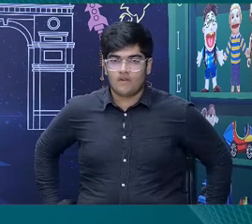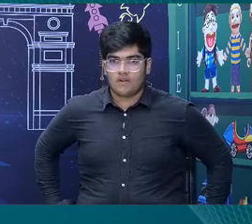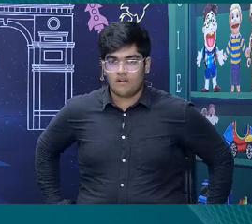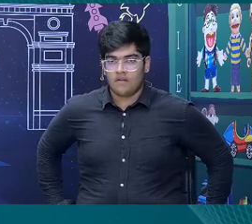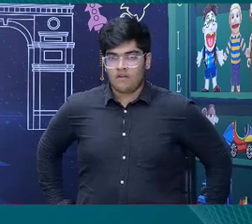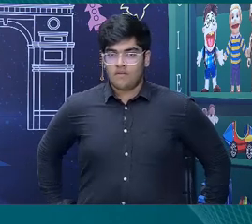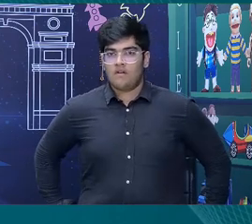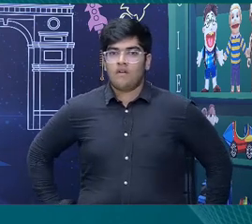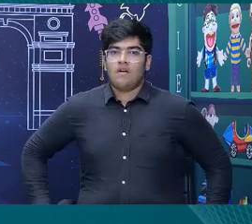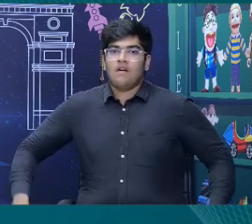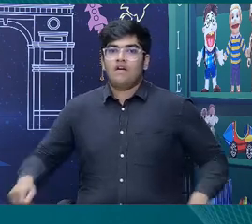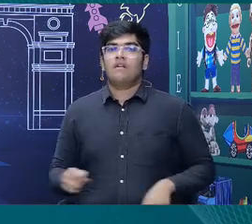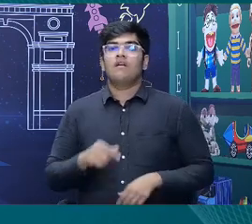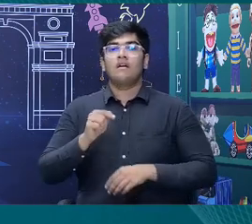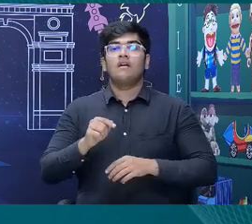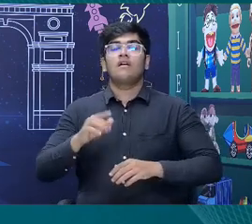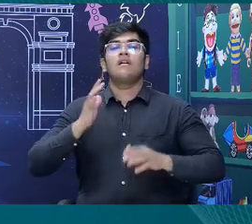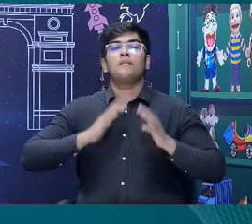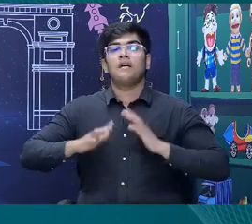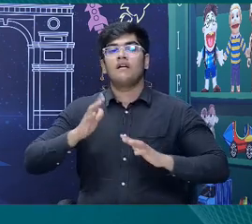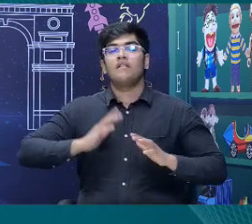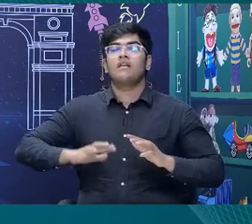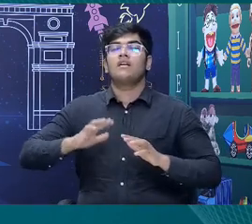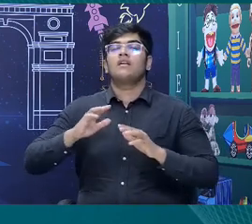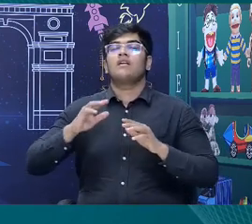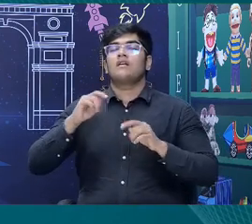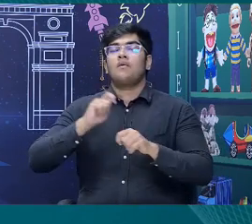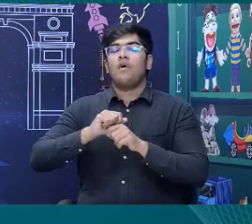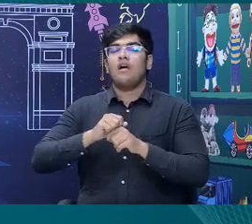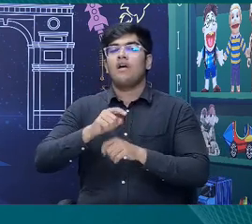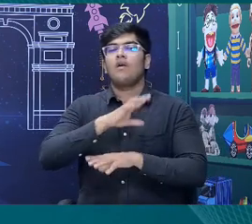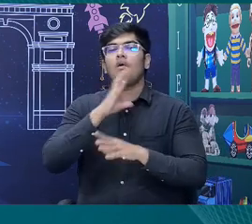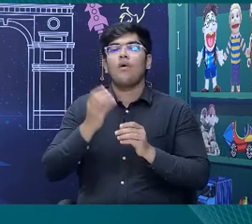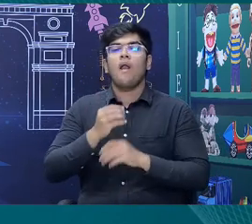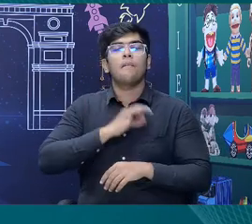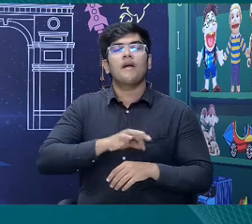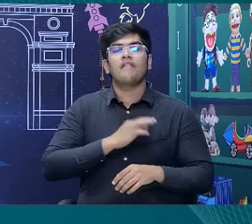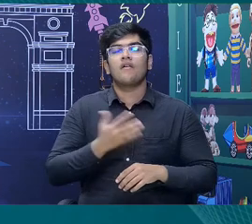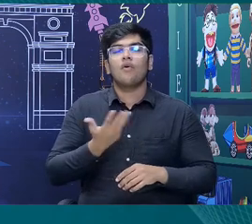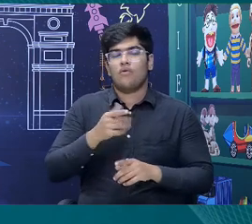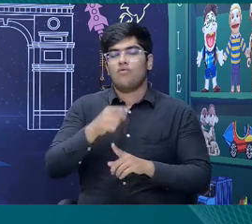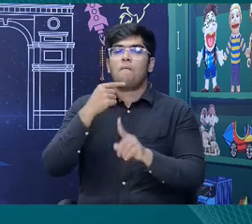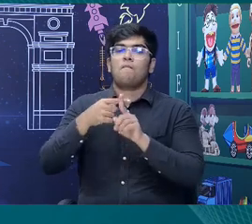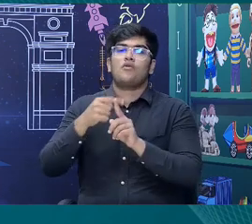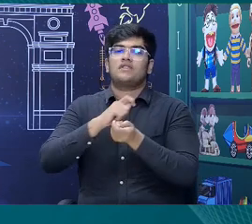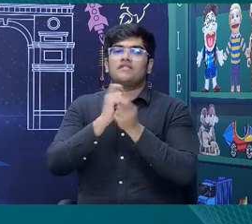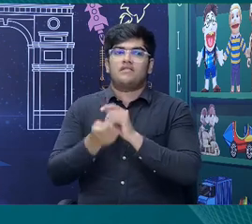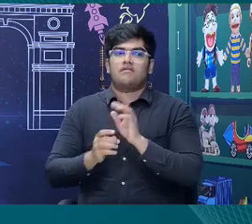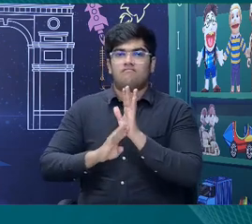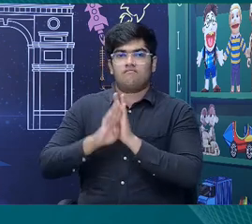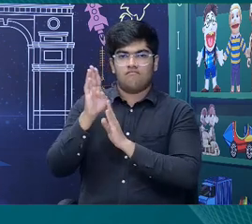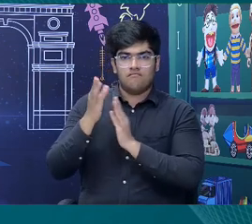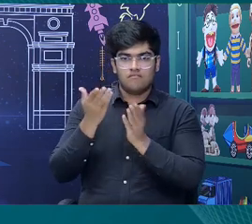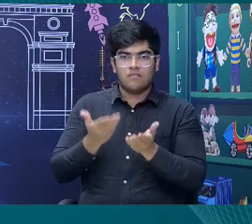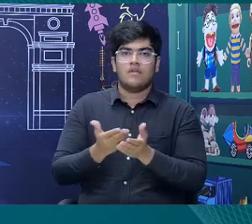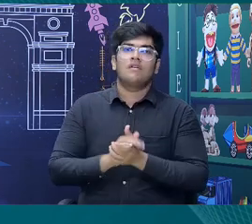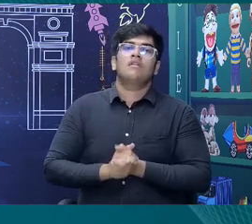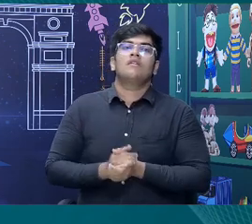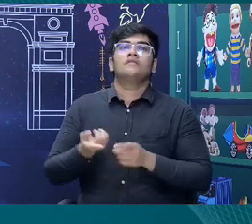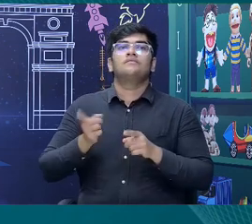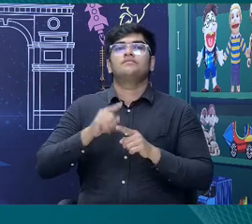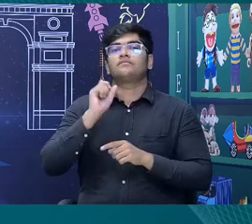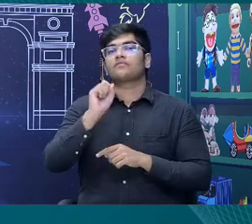थेरेपी का क्लाइंट को जो फॉल्टी बिहेवियर है उसमें चेंज होगा आप मतलब बिहेवियर पॉजिटिव जाएगा आपकी जो फॉल्टी